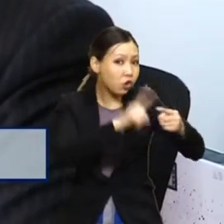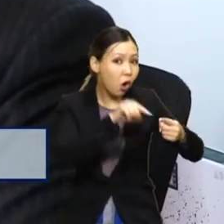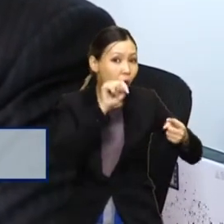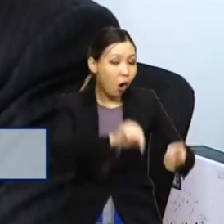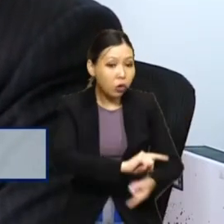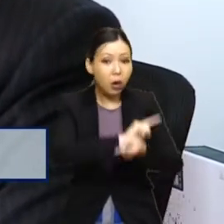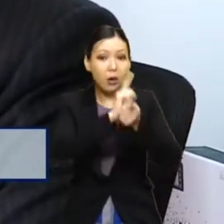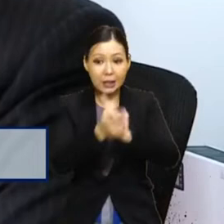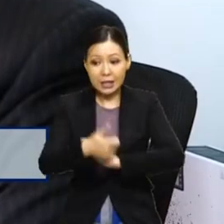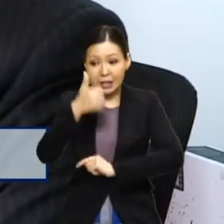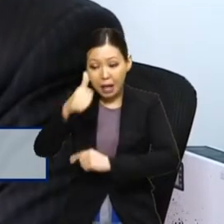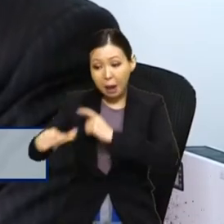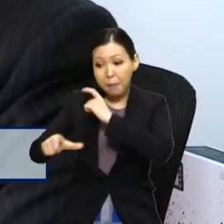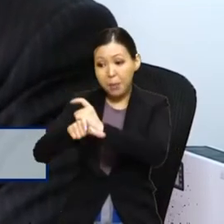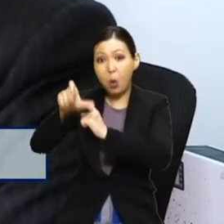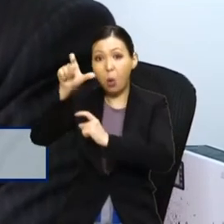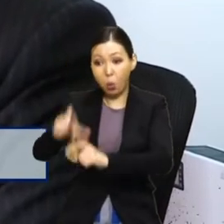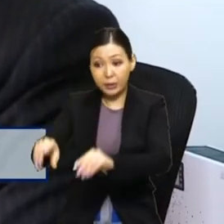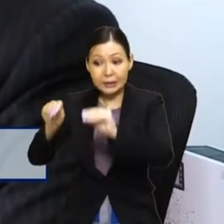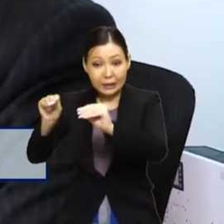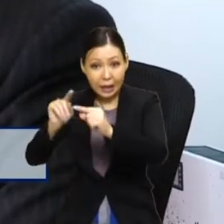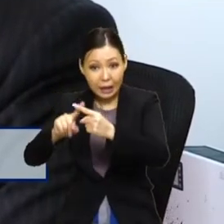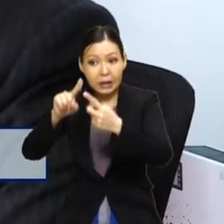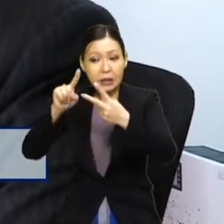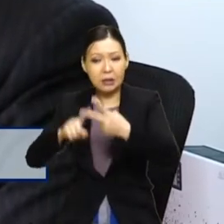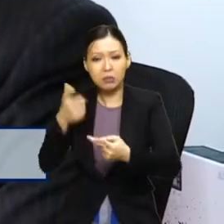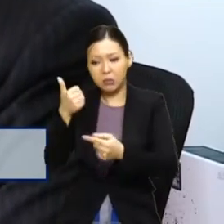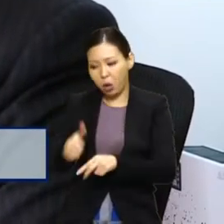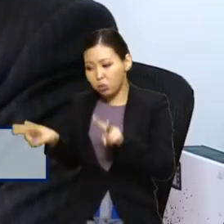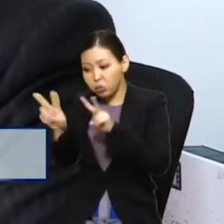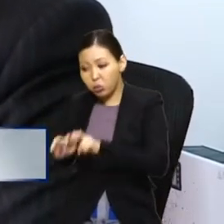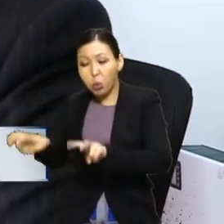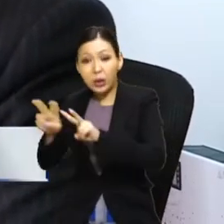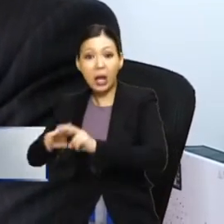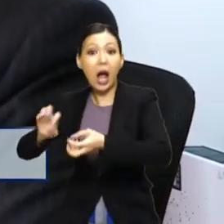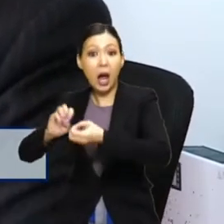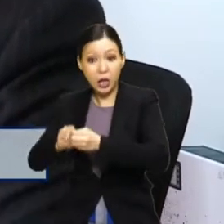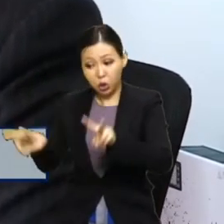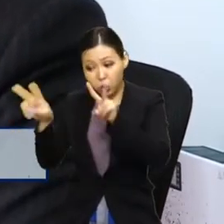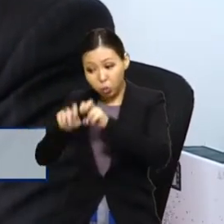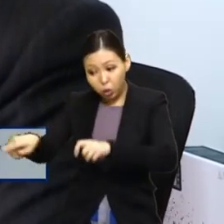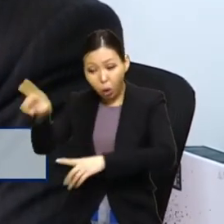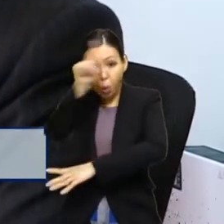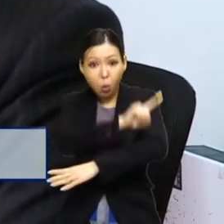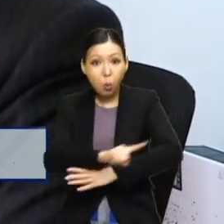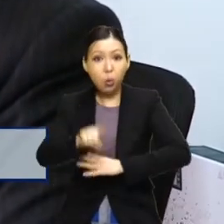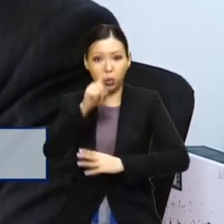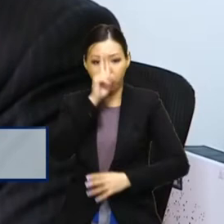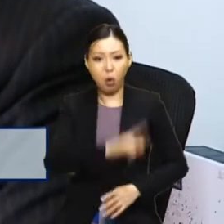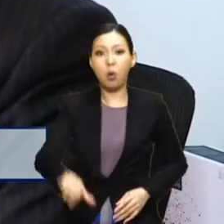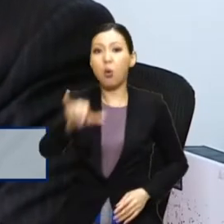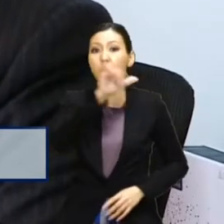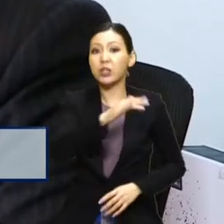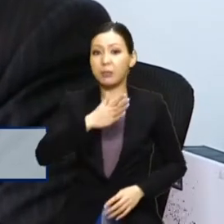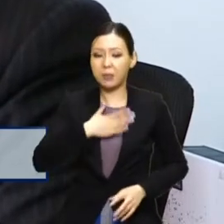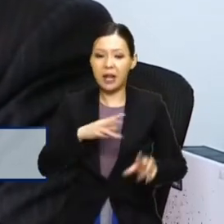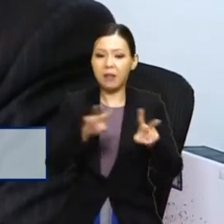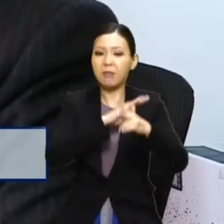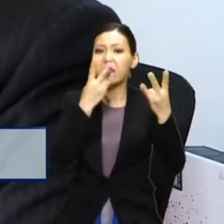мэрэгчлэлтэн бэлтгэхийн зэрэгцээгээр сайн судлаа хийж тэрнийхээ үр дүнгээр одоо улс орны нийгмийн эдийн